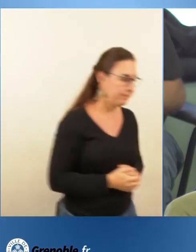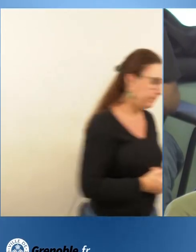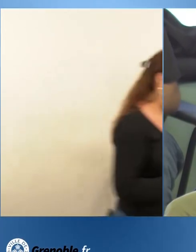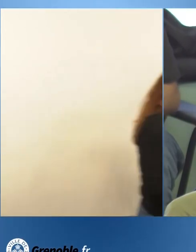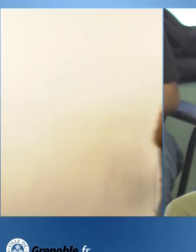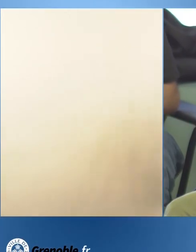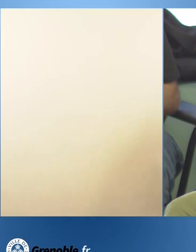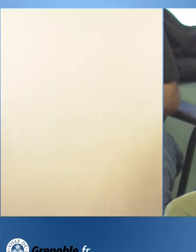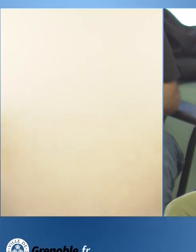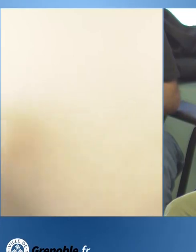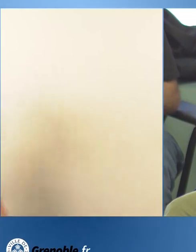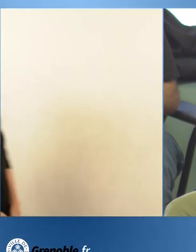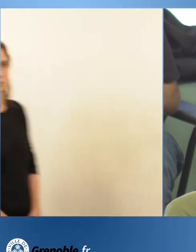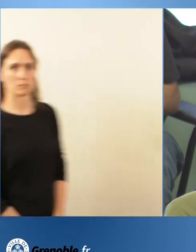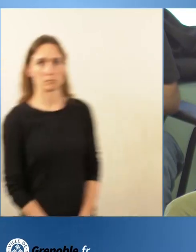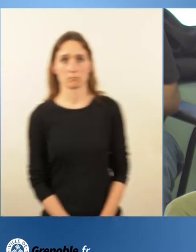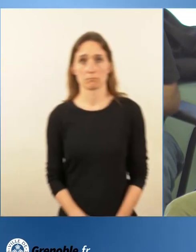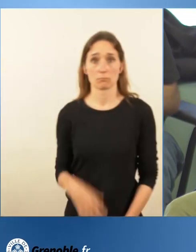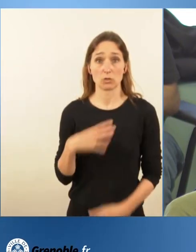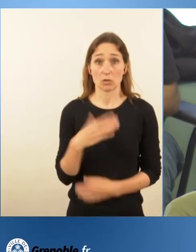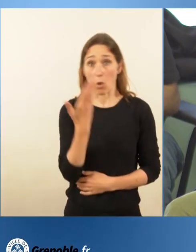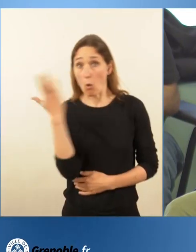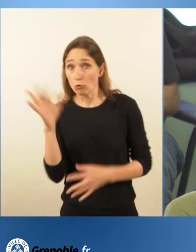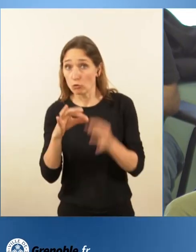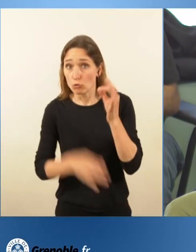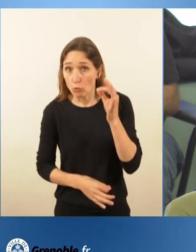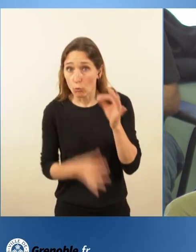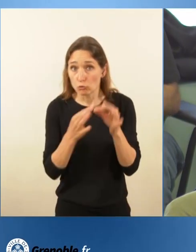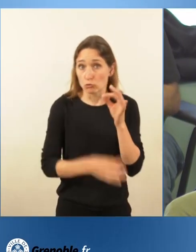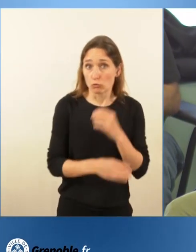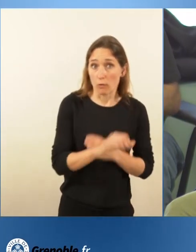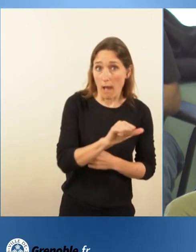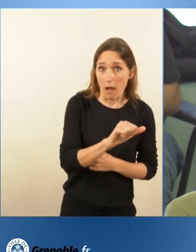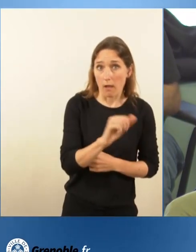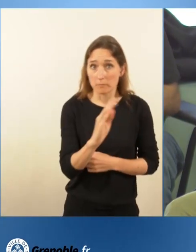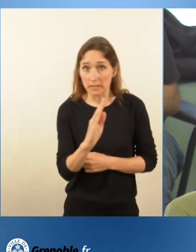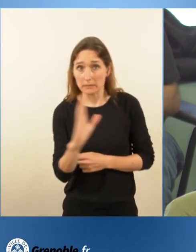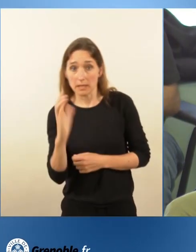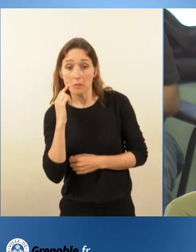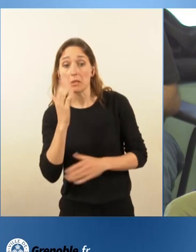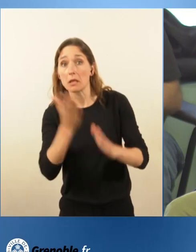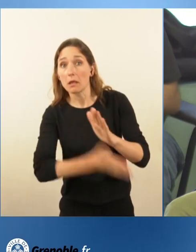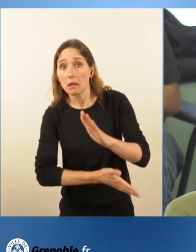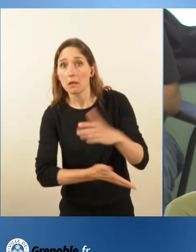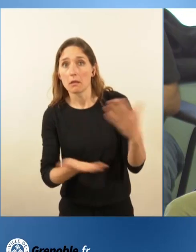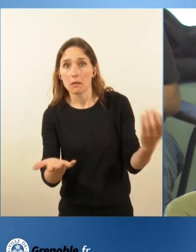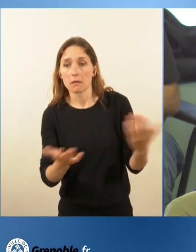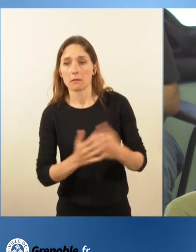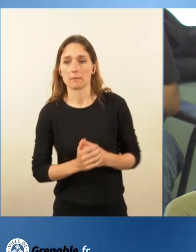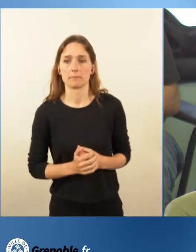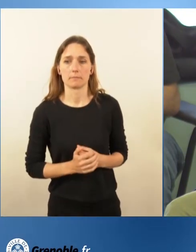avez-vous un plan B ou un plan C en cas d'échec des mesures qui sont prises